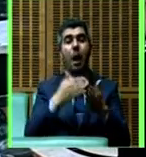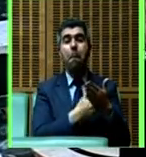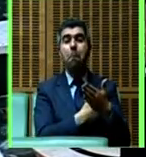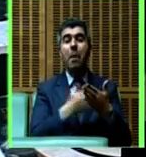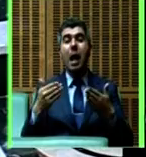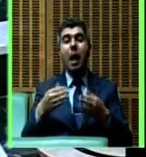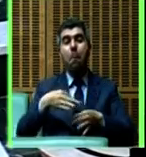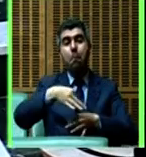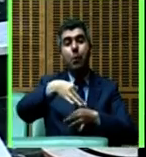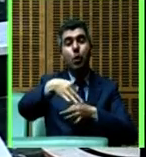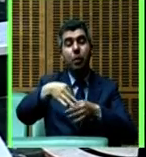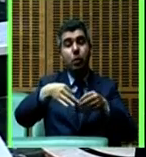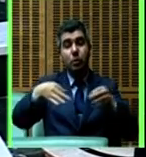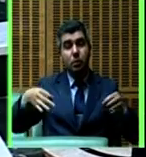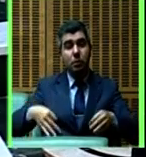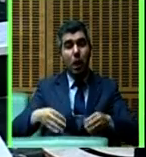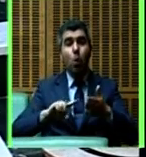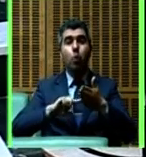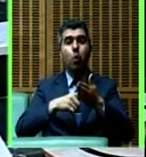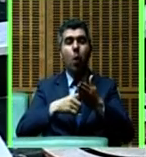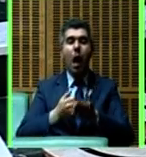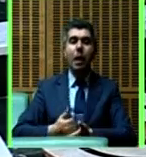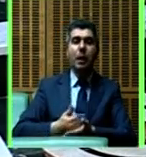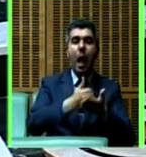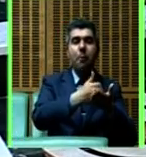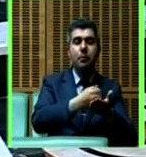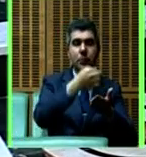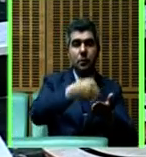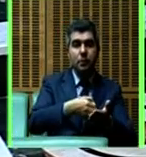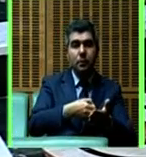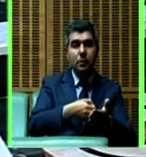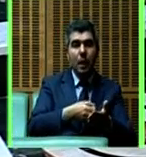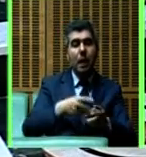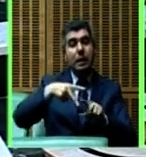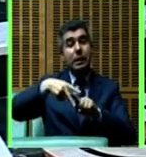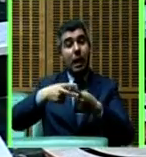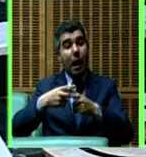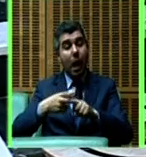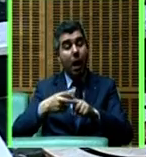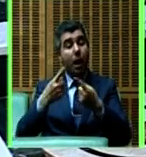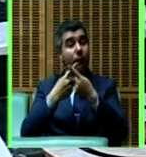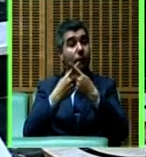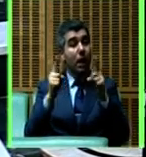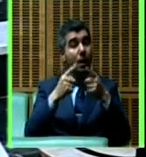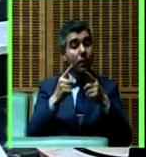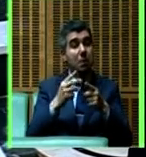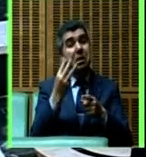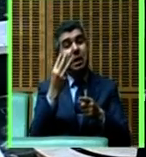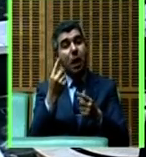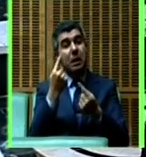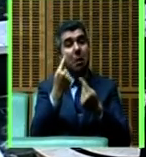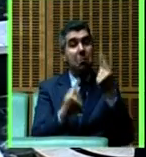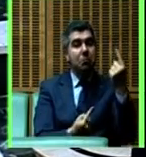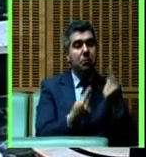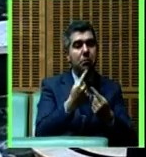الجزء الاكبر منها سيكون للكهرباء، والجزء المتبقي سيكون للصناعه، وفي مرحله ثالثه قد نستعمله